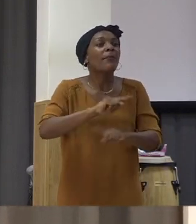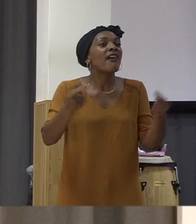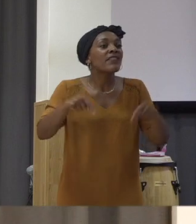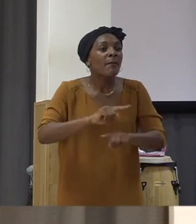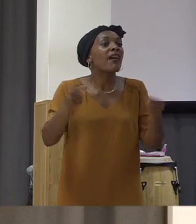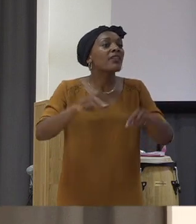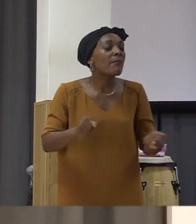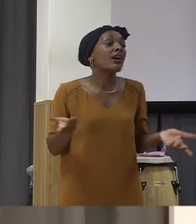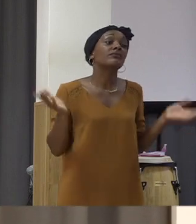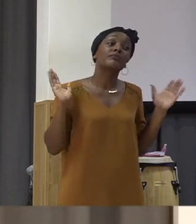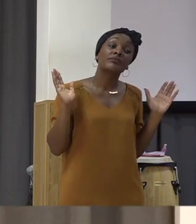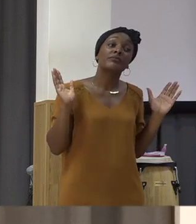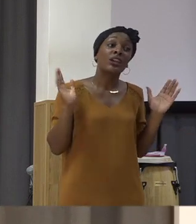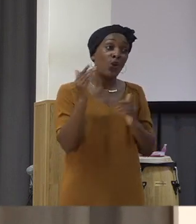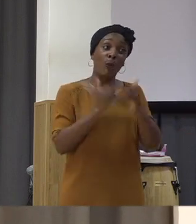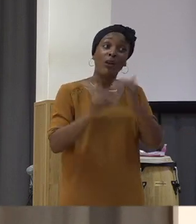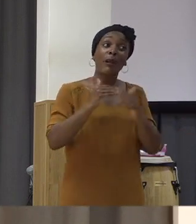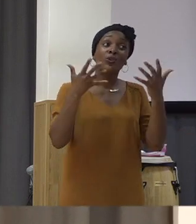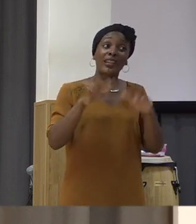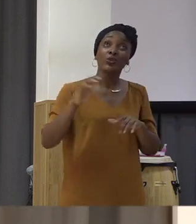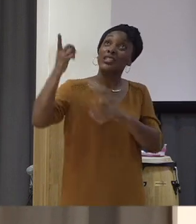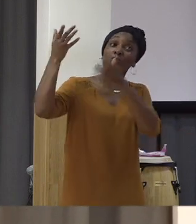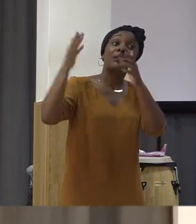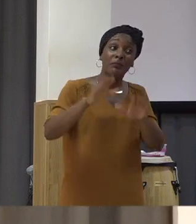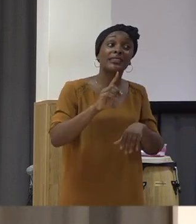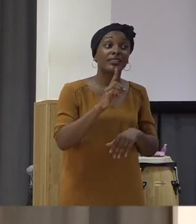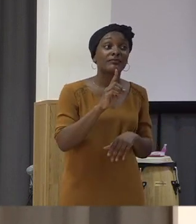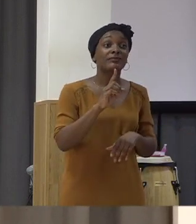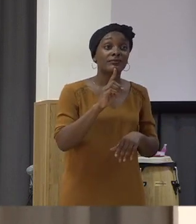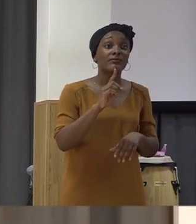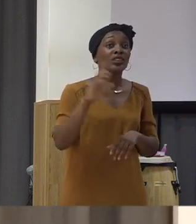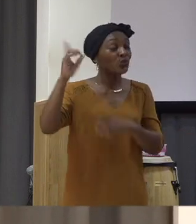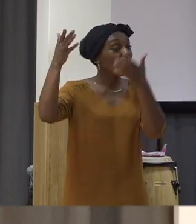pas que les réunions, le programme de réunion, c'est une bénédiction que Dieu place devant nous.